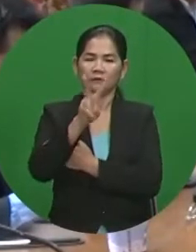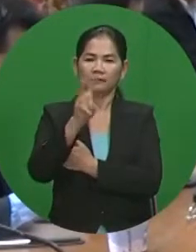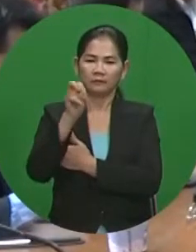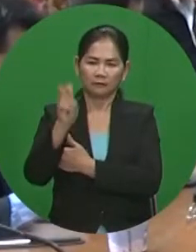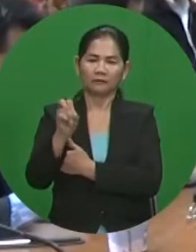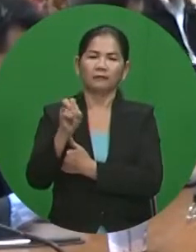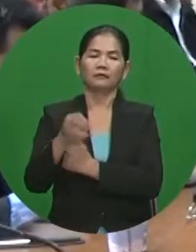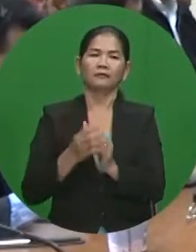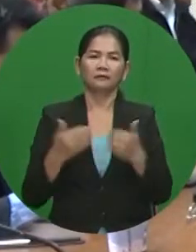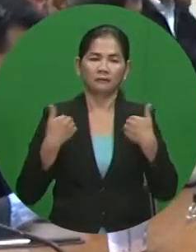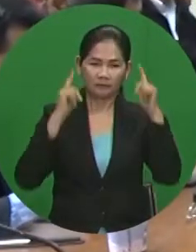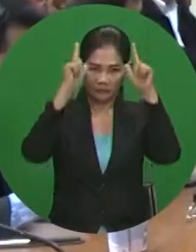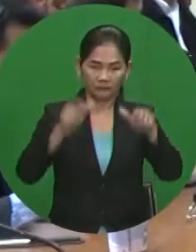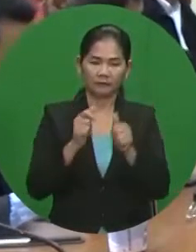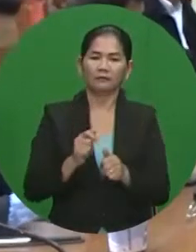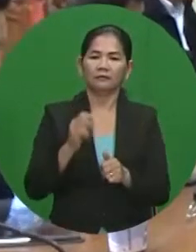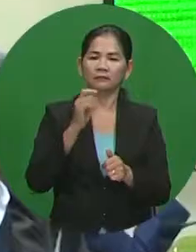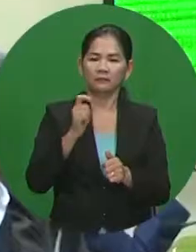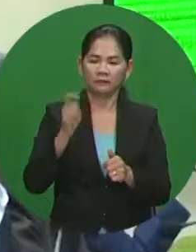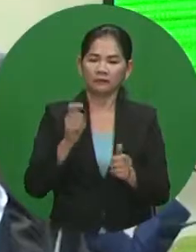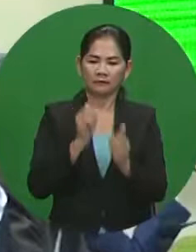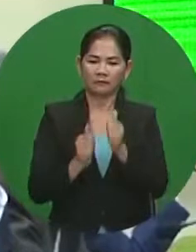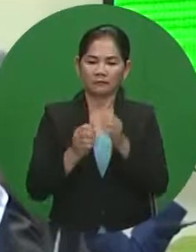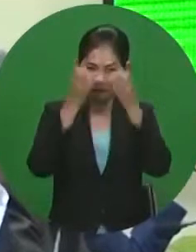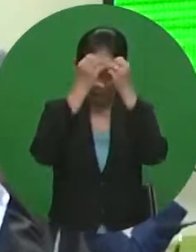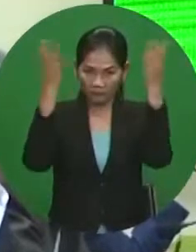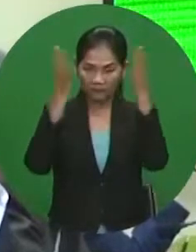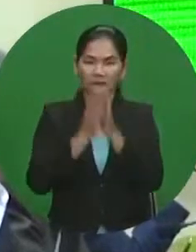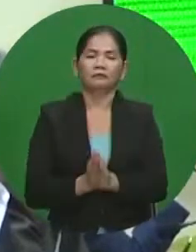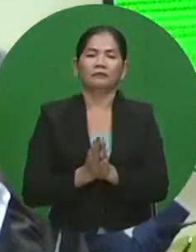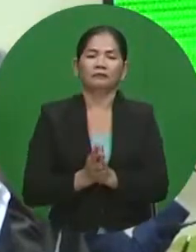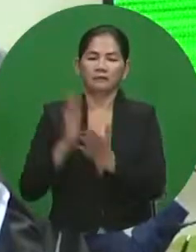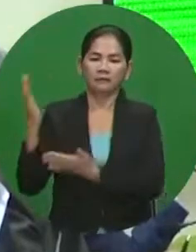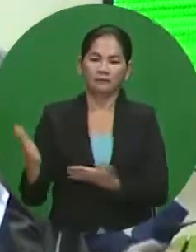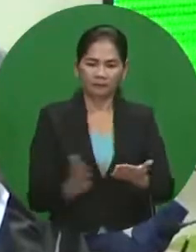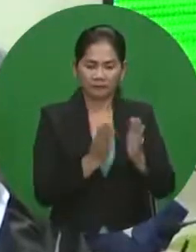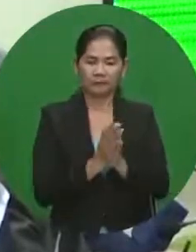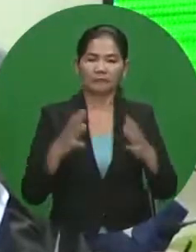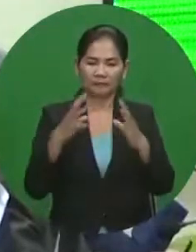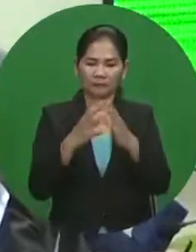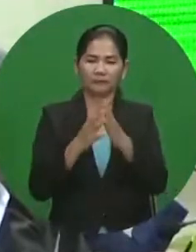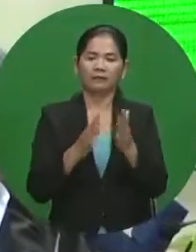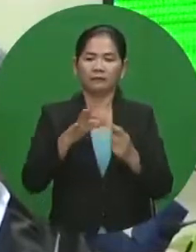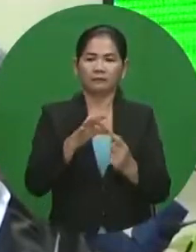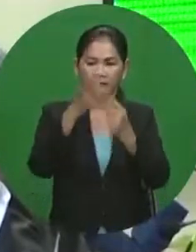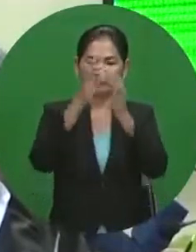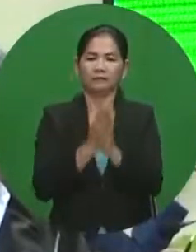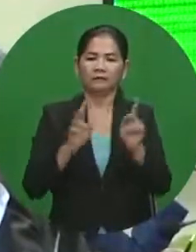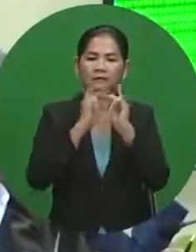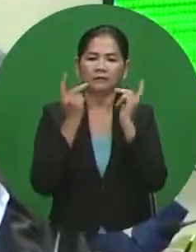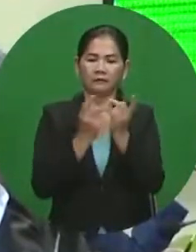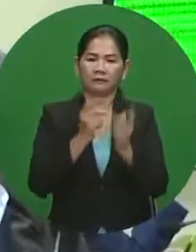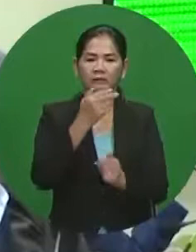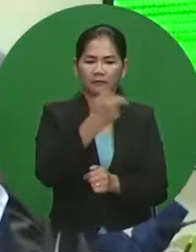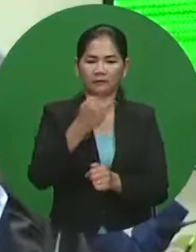ឆ្នាំ2020ឯកឧត្តមខៀវកញ្ញរិទ្ធរដ្ឋមន្ត្រីក្រសួងព័ត៌មានបានជំរុញដល់ក្រុមការងារពិសេសរបស់អគ្គនាយកដ្ឋាន